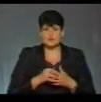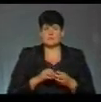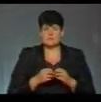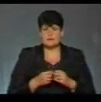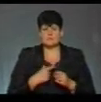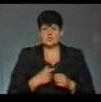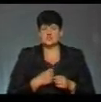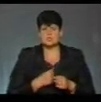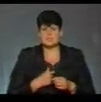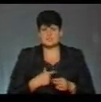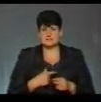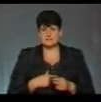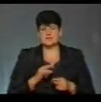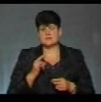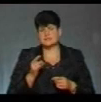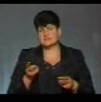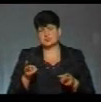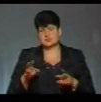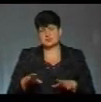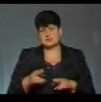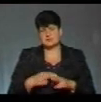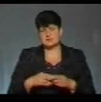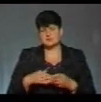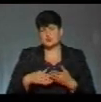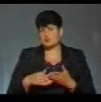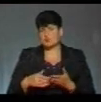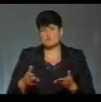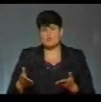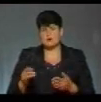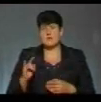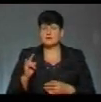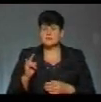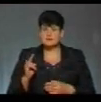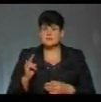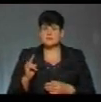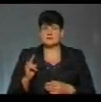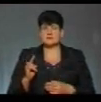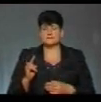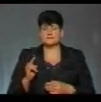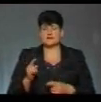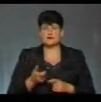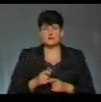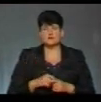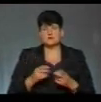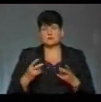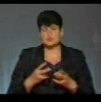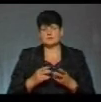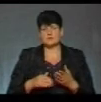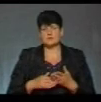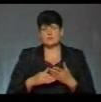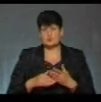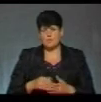себе, дитина залишається без допомоги. А дитині, як нікому, потрібна насправді